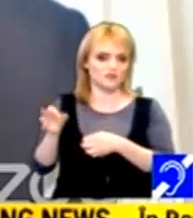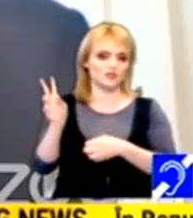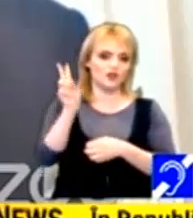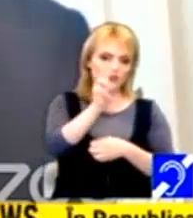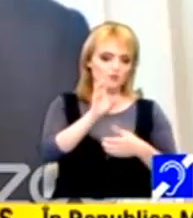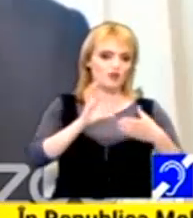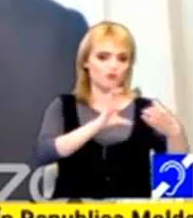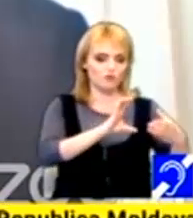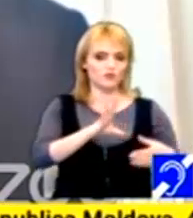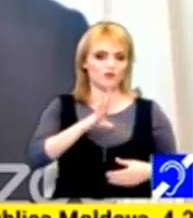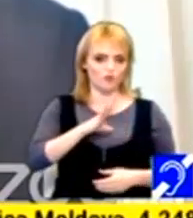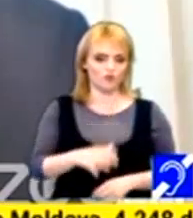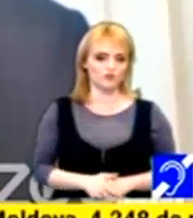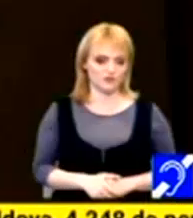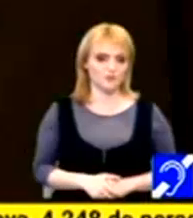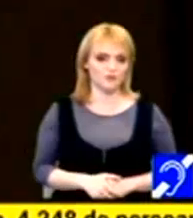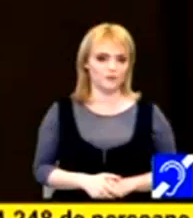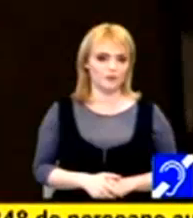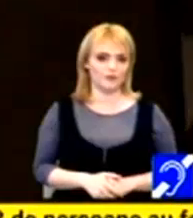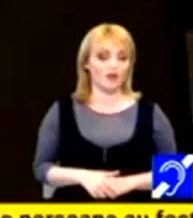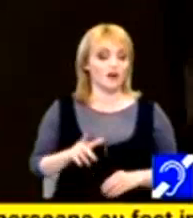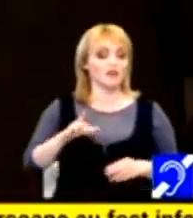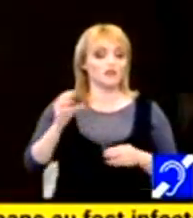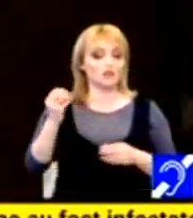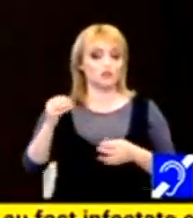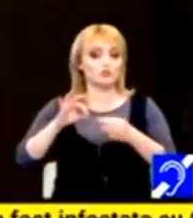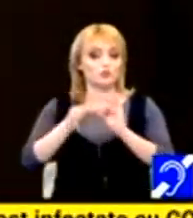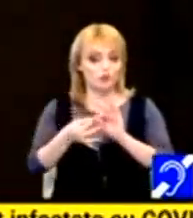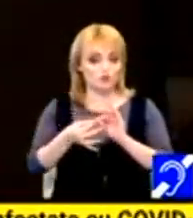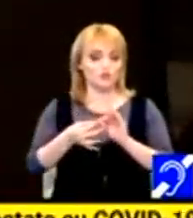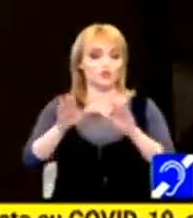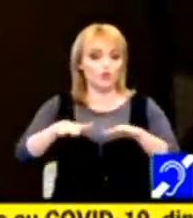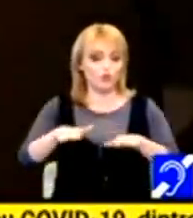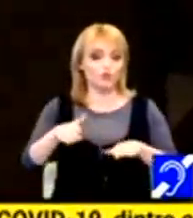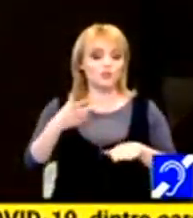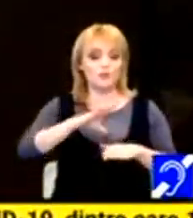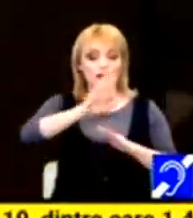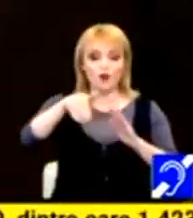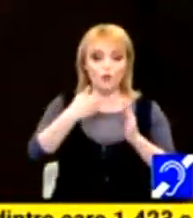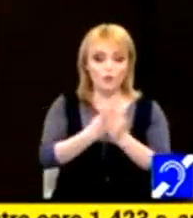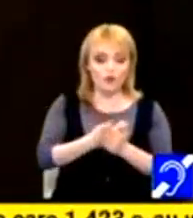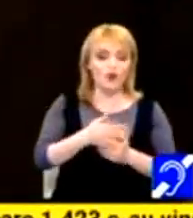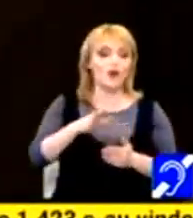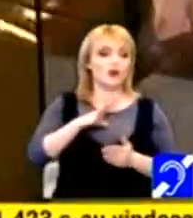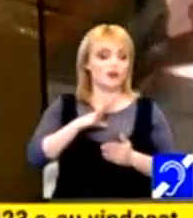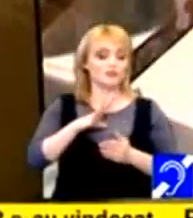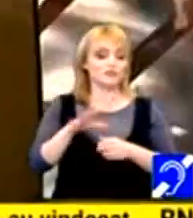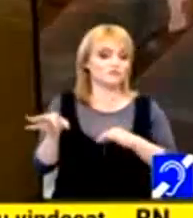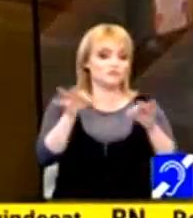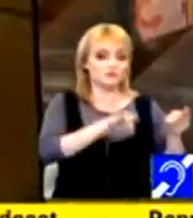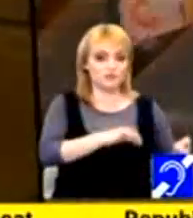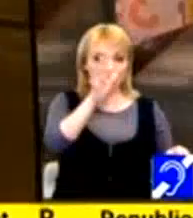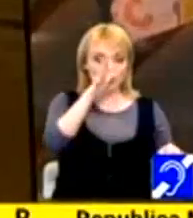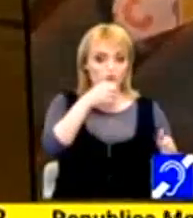au staționat pentru a prelua călătorii. Și mai dificil este în zonele care până acum erau acoperite mai mult de microbuze, având